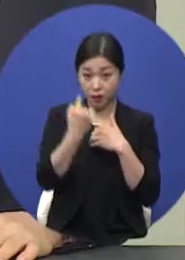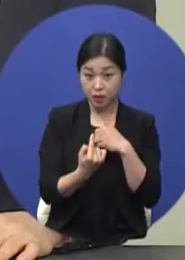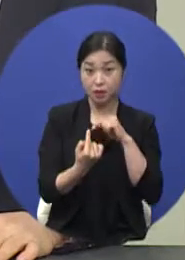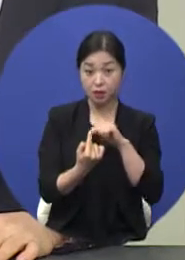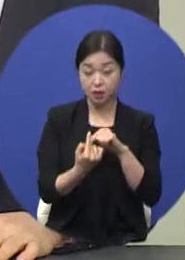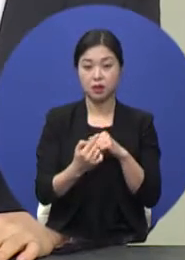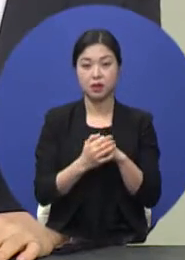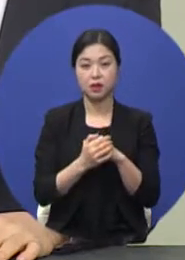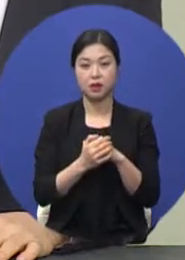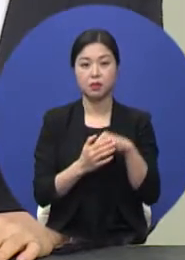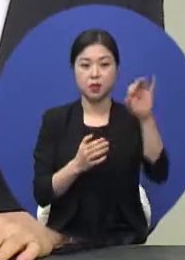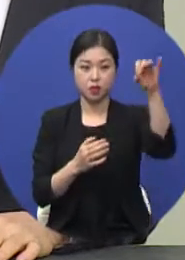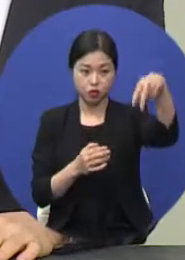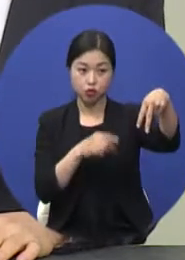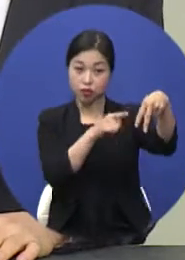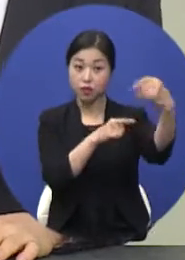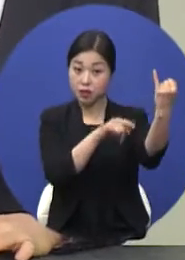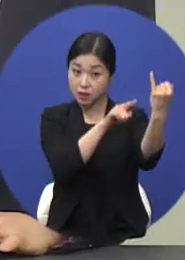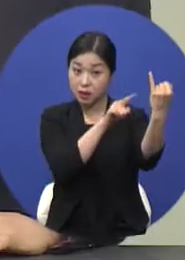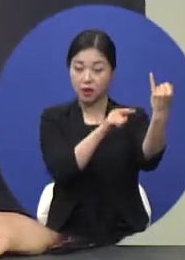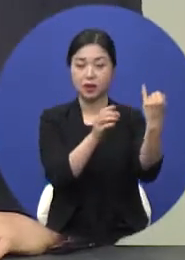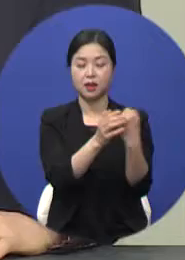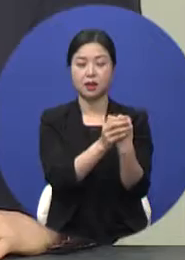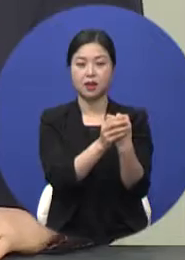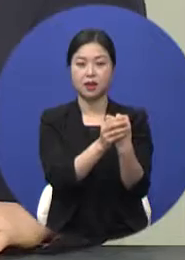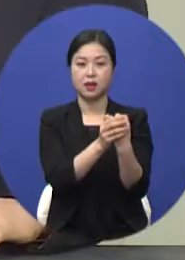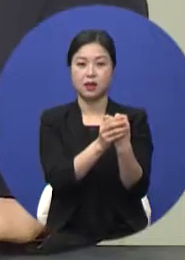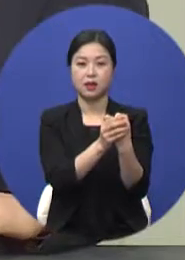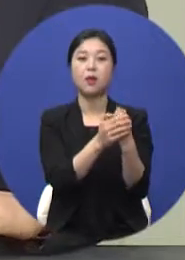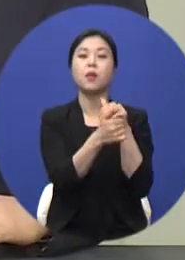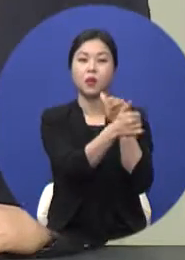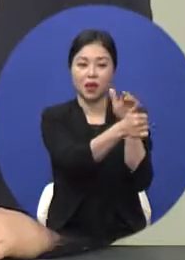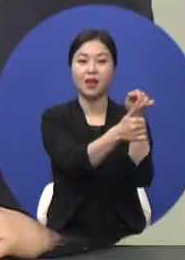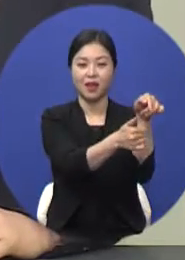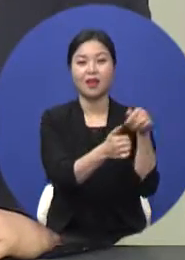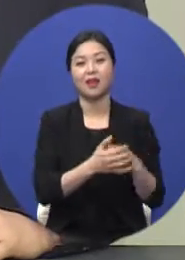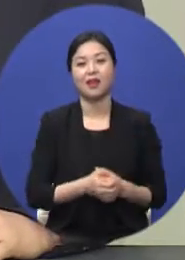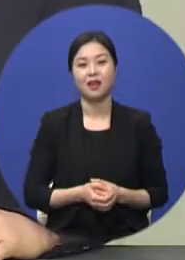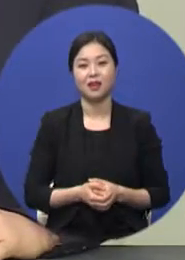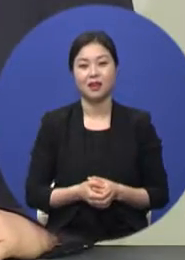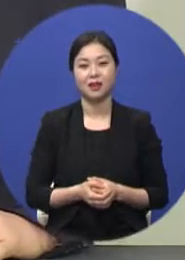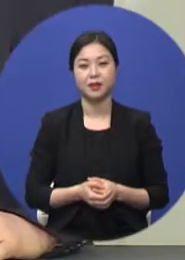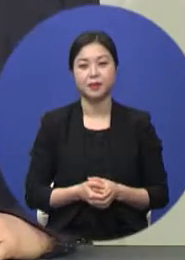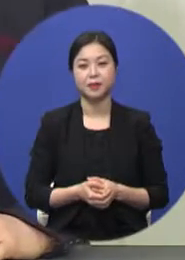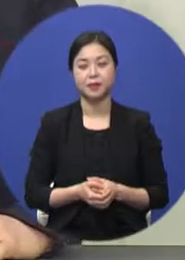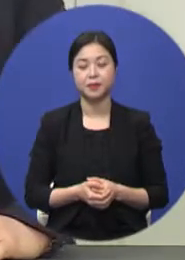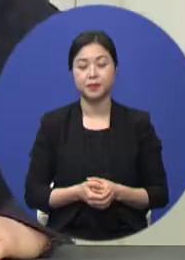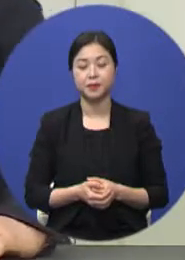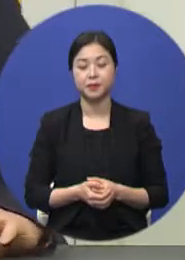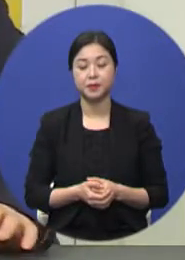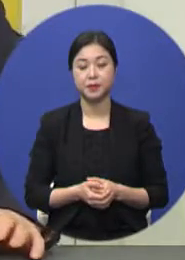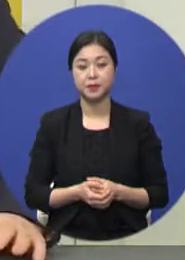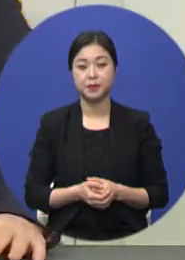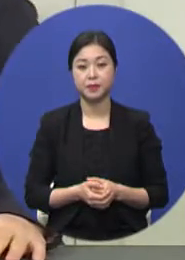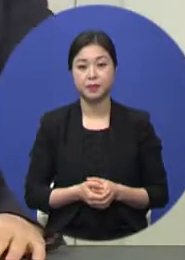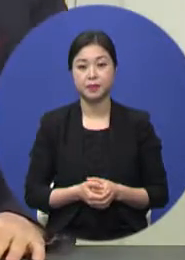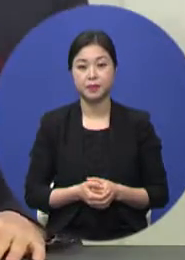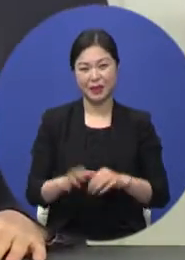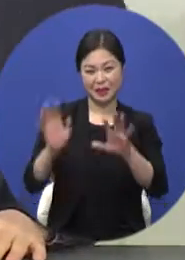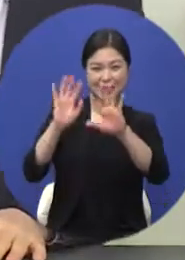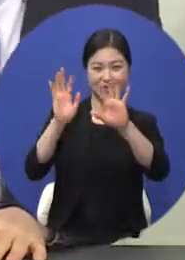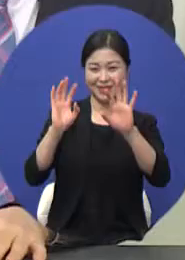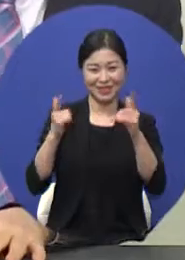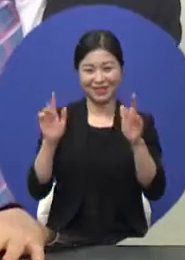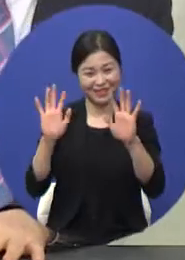우리 유은정 박사님한테 네. 다시 한번 상담 왔다가 이제 해드리는 쪽이 나을 것 같고요. 아니야, 혹시 그까지는 아닌 것